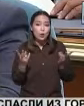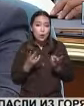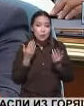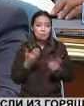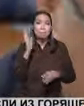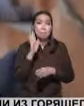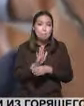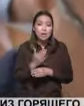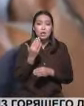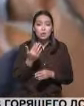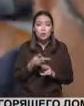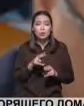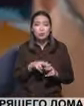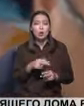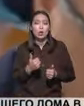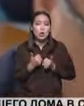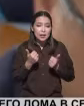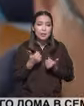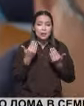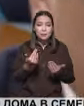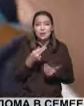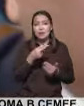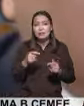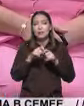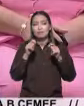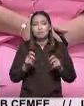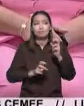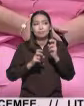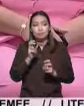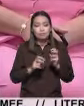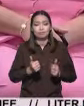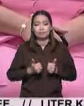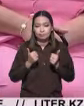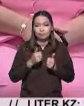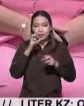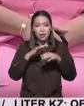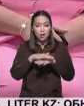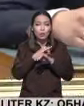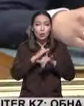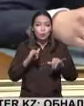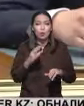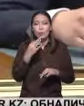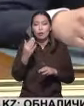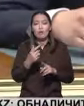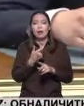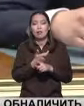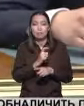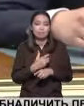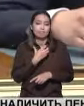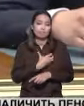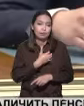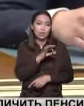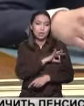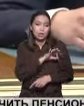поручил предпринять системные усилия для полноценного раскрытия промышленного потенциала страны. Причем, по его словам, важно максимально